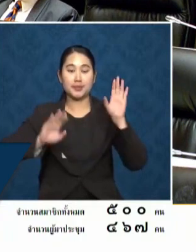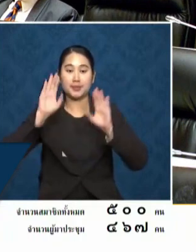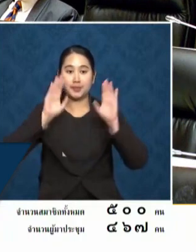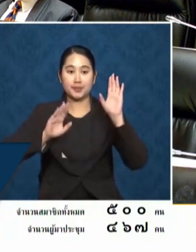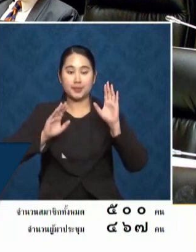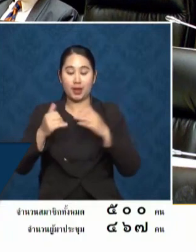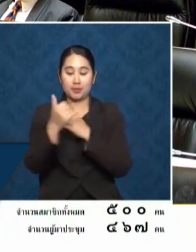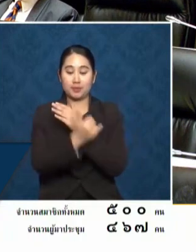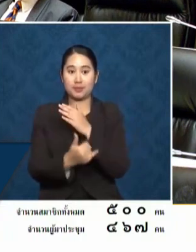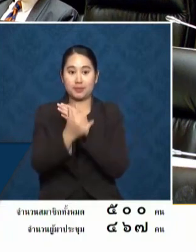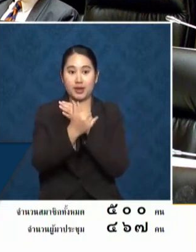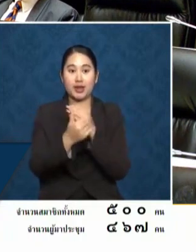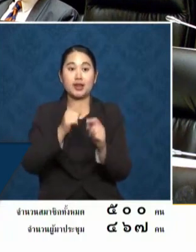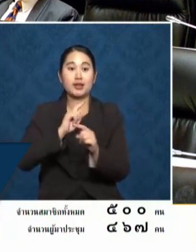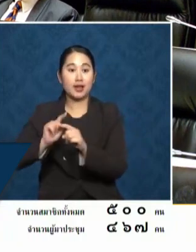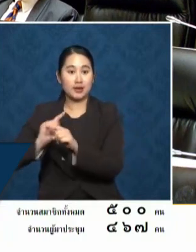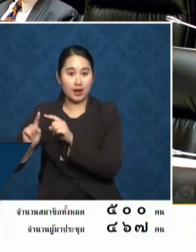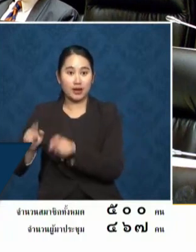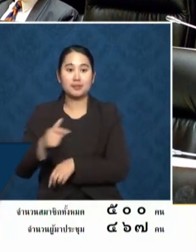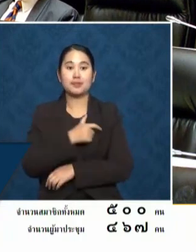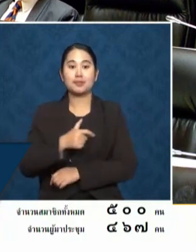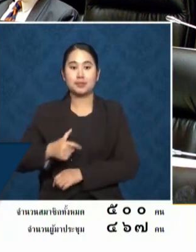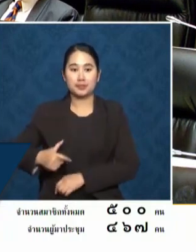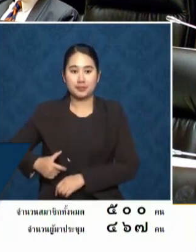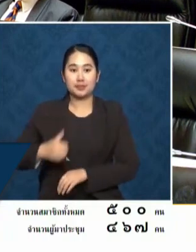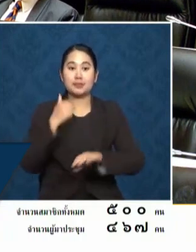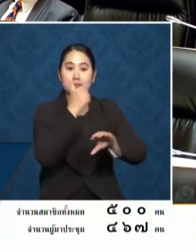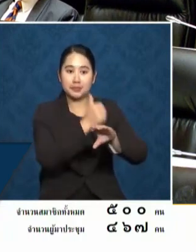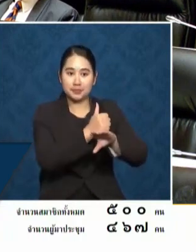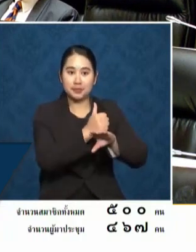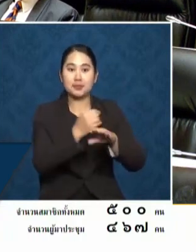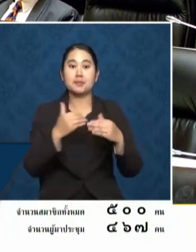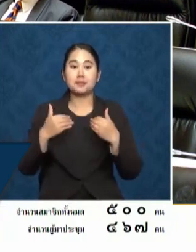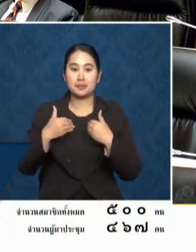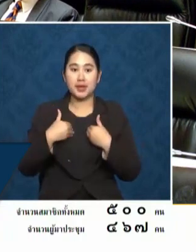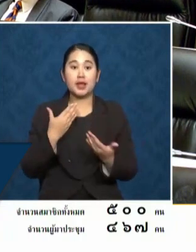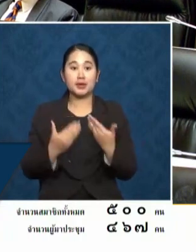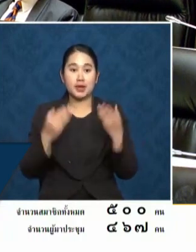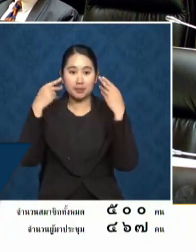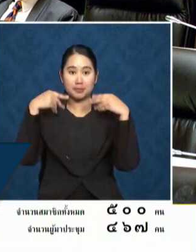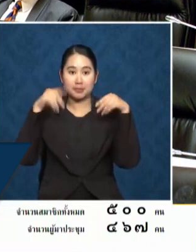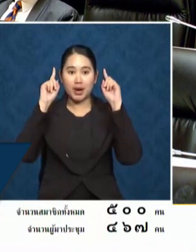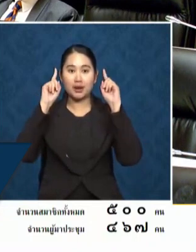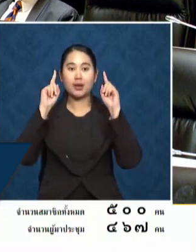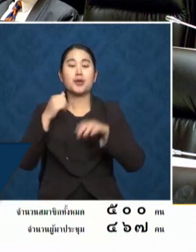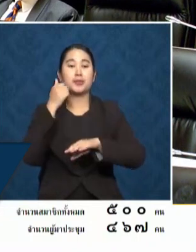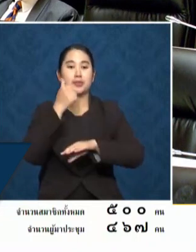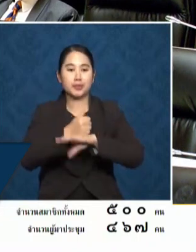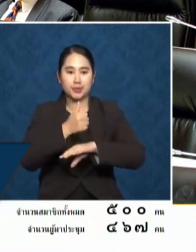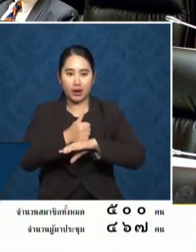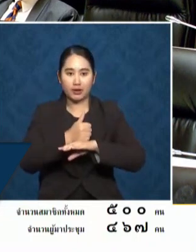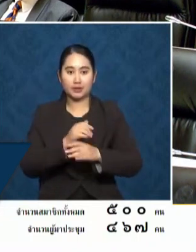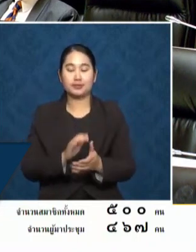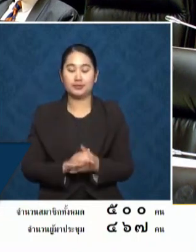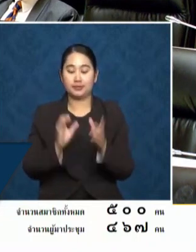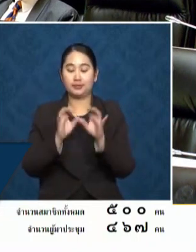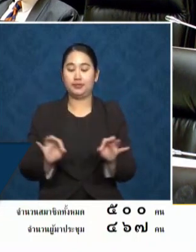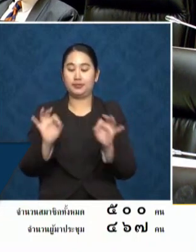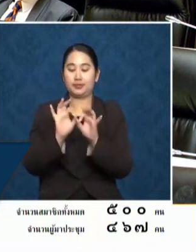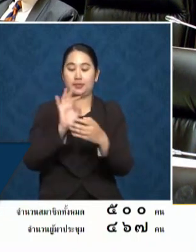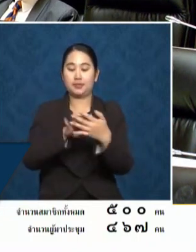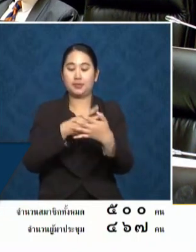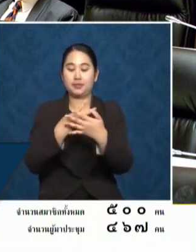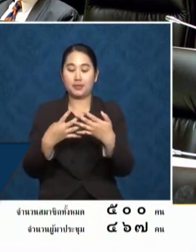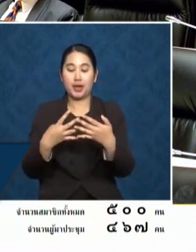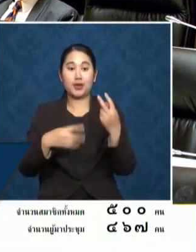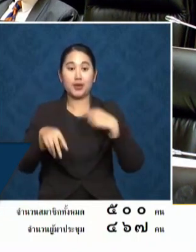ทั่วโลกไม่ว่าจะมีพระมหากษัตริย์เป็นประมุขหรือมีประธานาธิดีเป็นประมุขเป้าหมายหลักครับของการออกแบบมาตรการเกี่ยวกับ